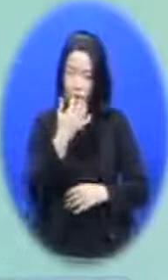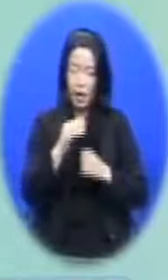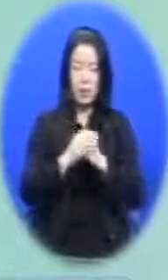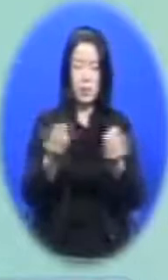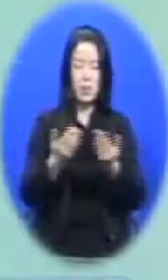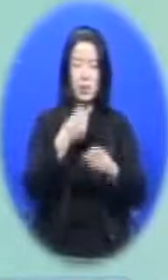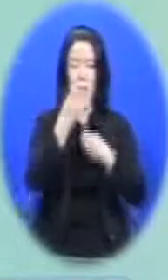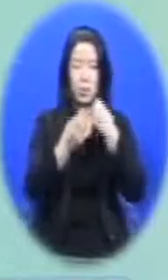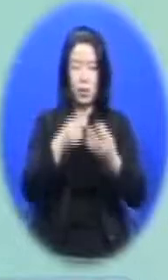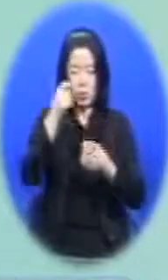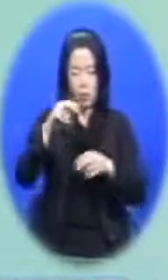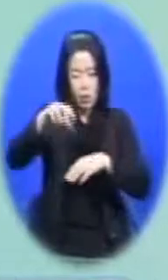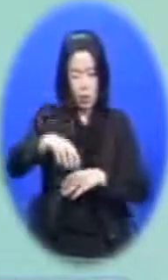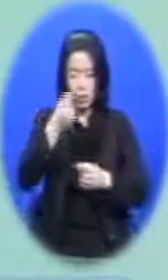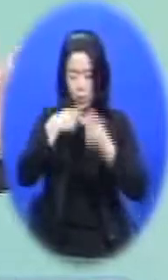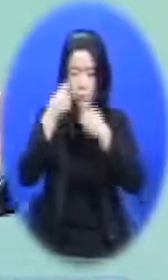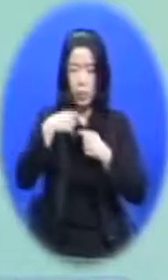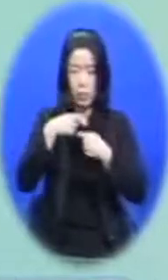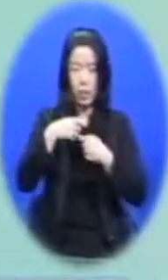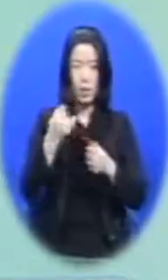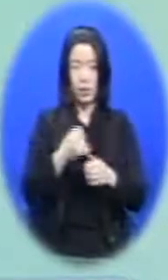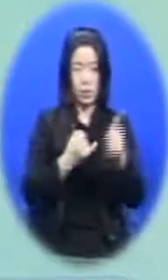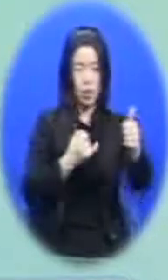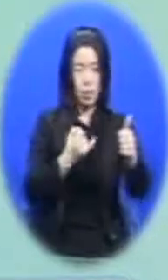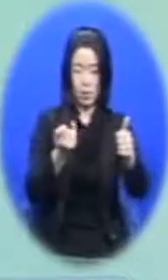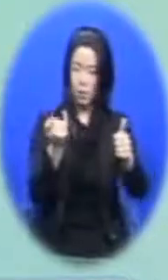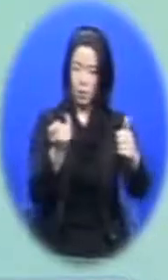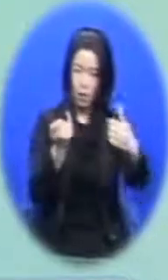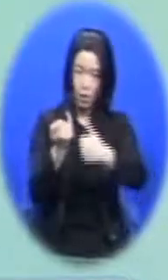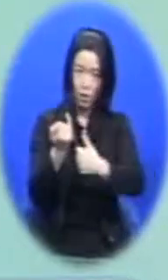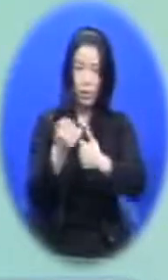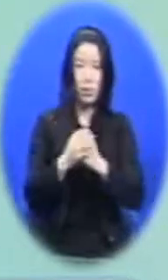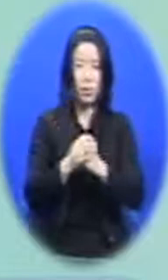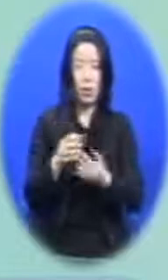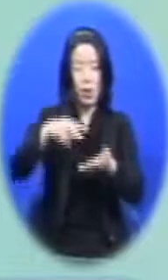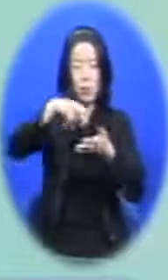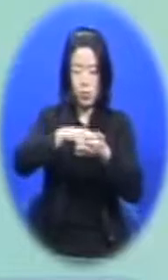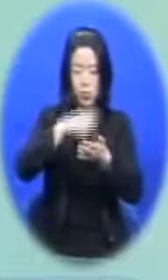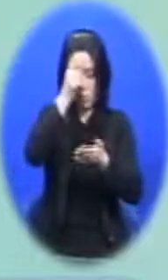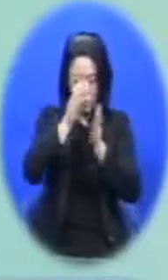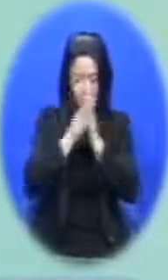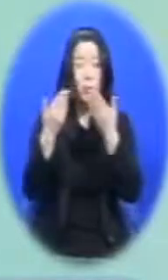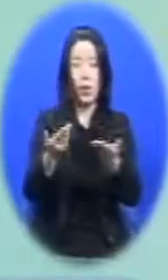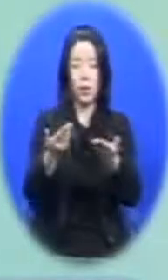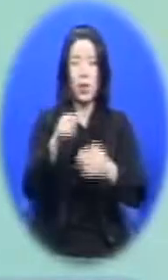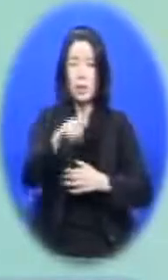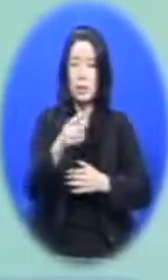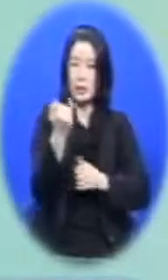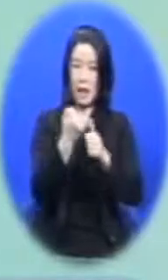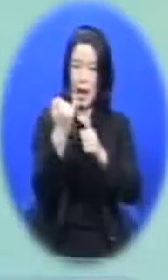있는데 그 남편이 그 자기 아내에게 앞에 가서 그리고 무릎을 꿇고 기도하고는 그